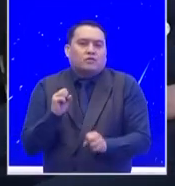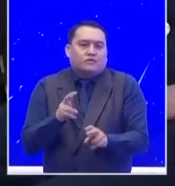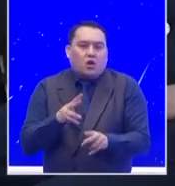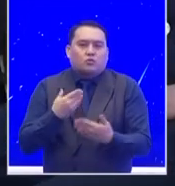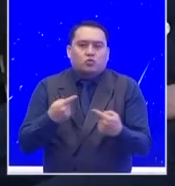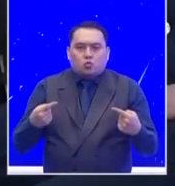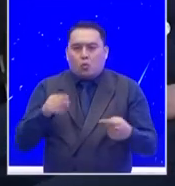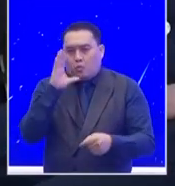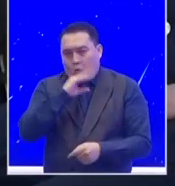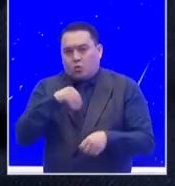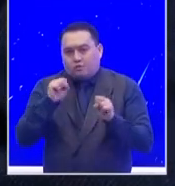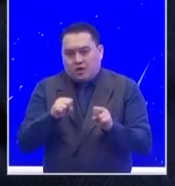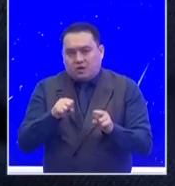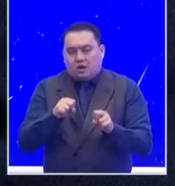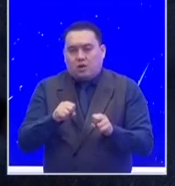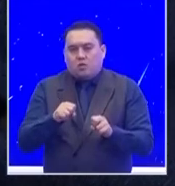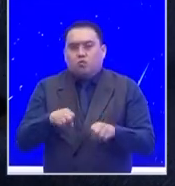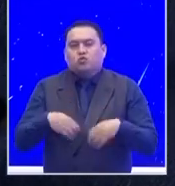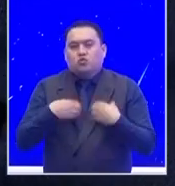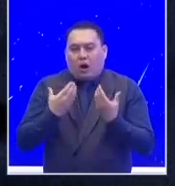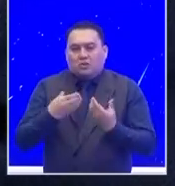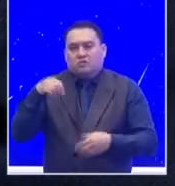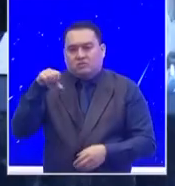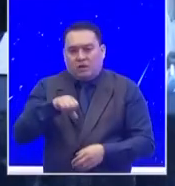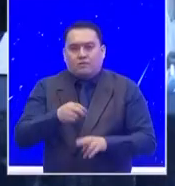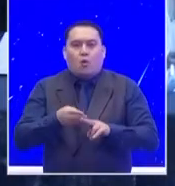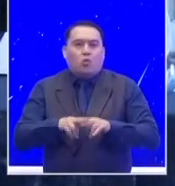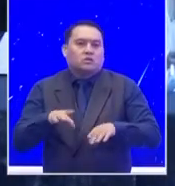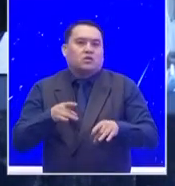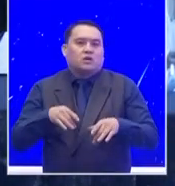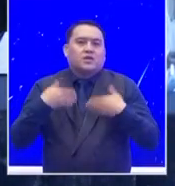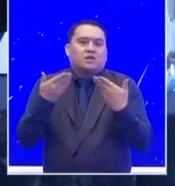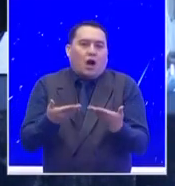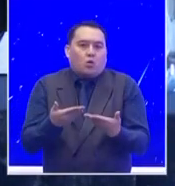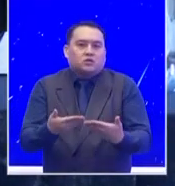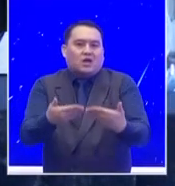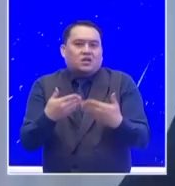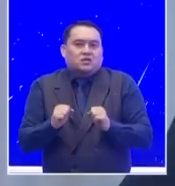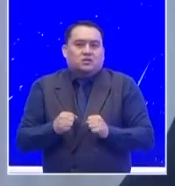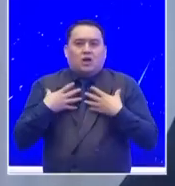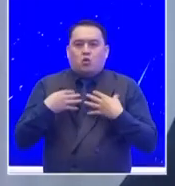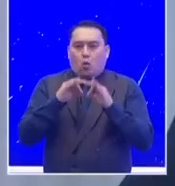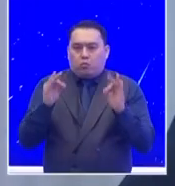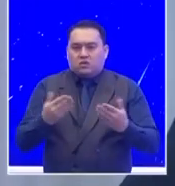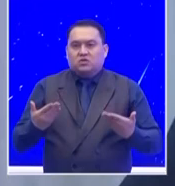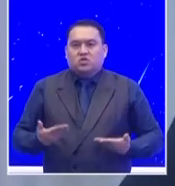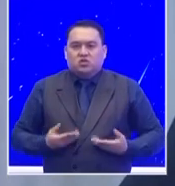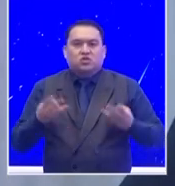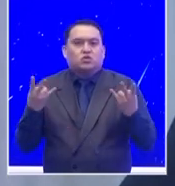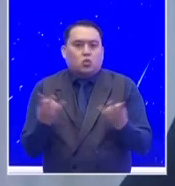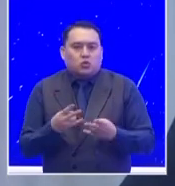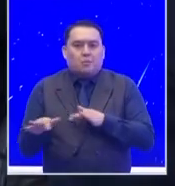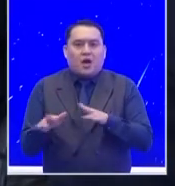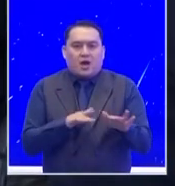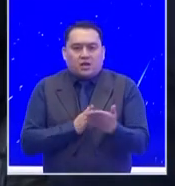злоупотреблять веществами, последствия могут быть плачевными. Спикеры настоятельно рекомендуют придерживаться здорового образа жизни.